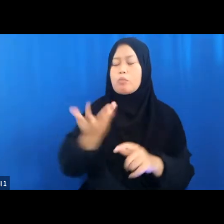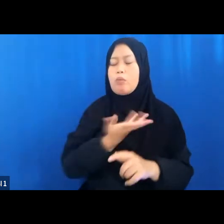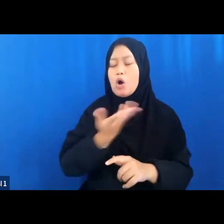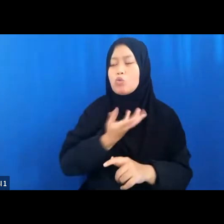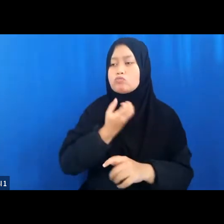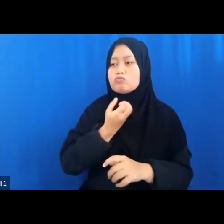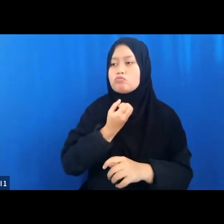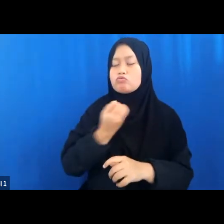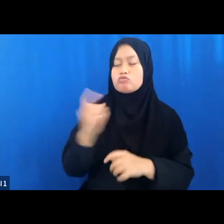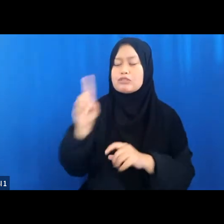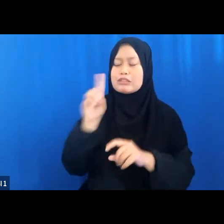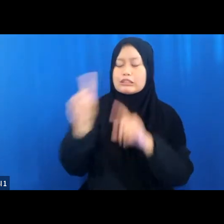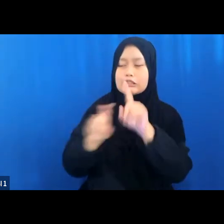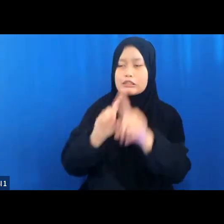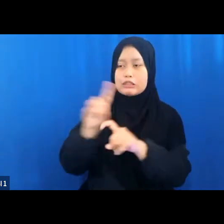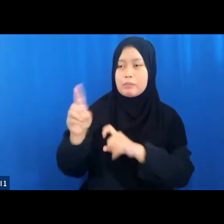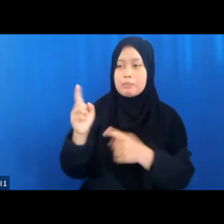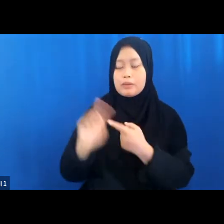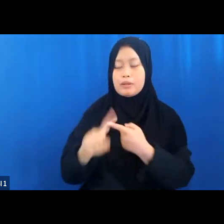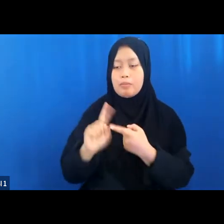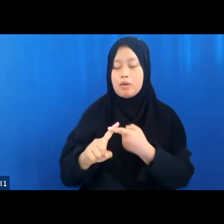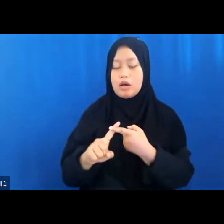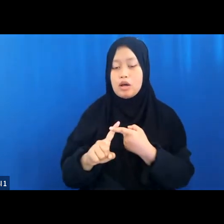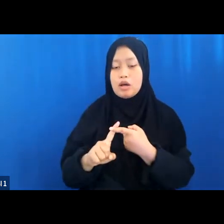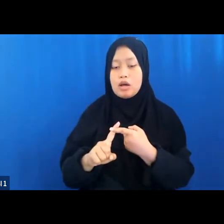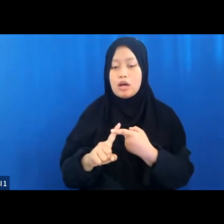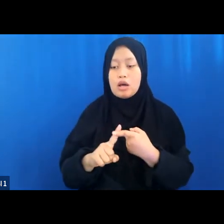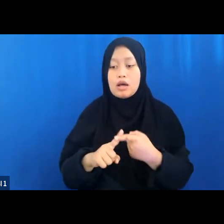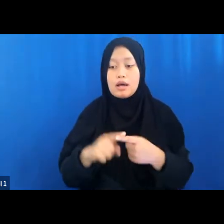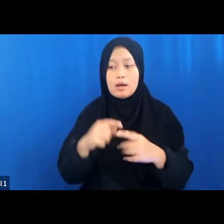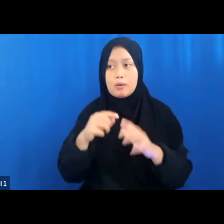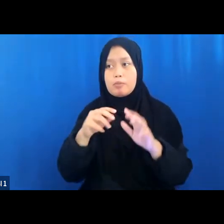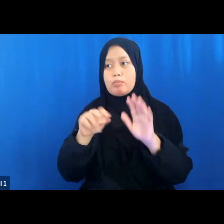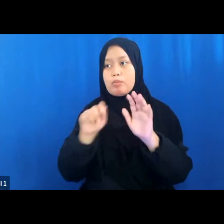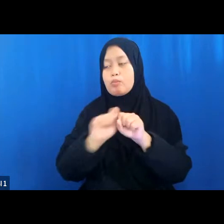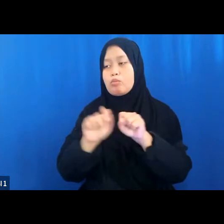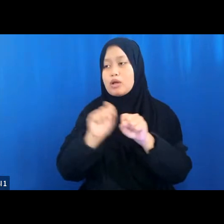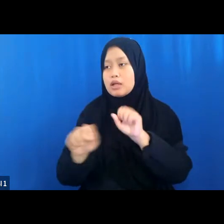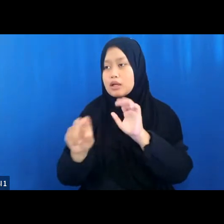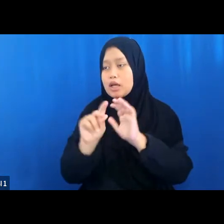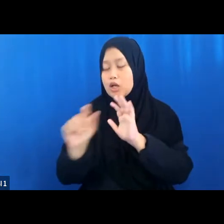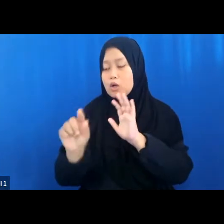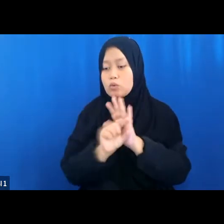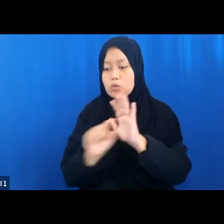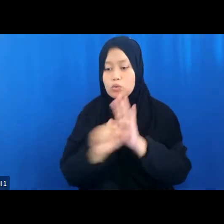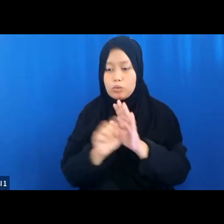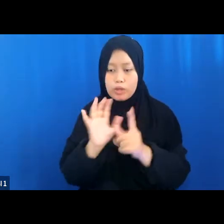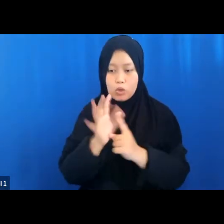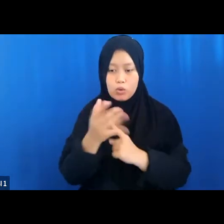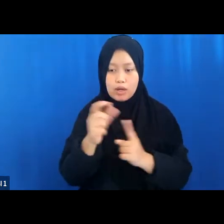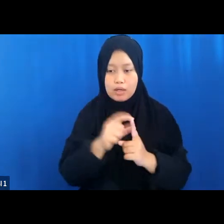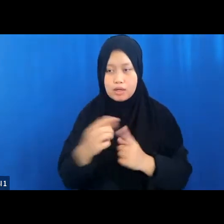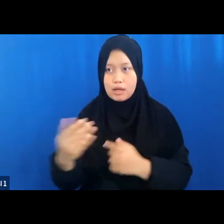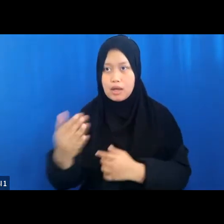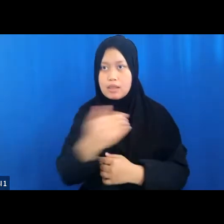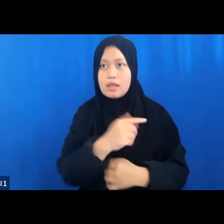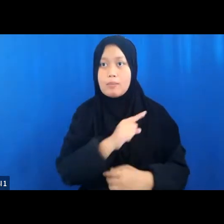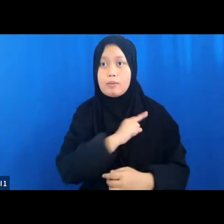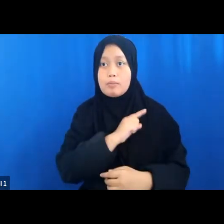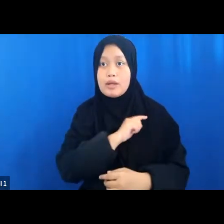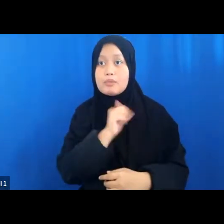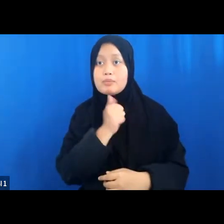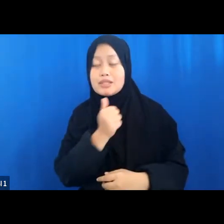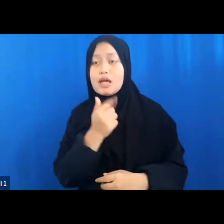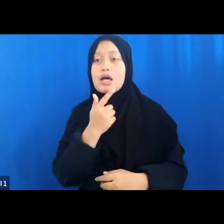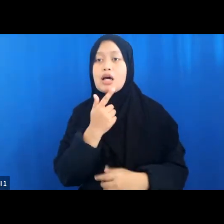tanyakan er er pertama Apakah rancangan undang-undang tentang perlindungan data pribadi dapat menjawab dan